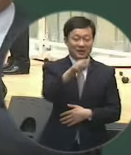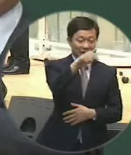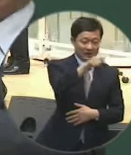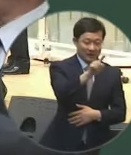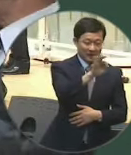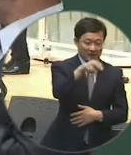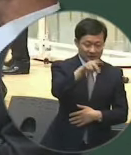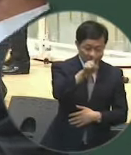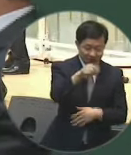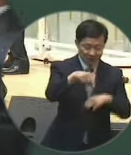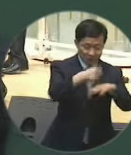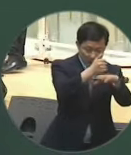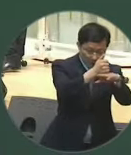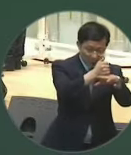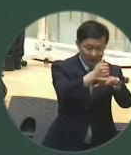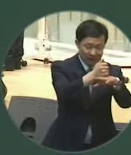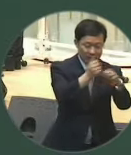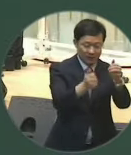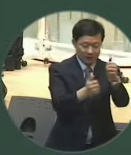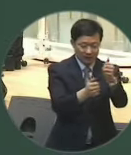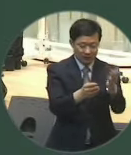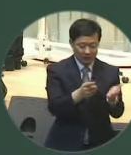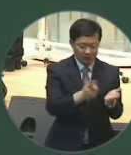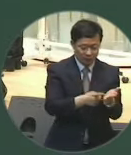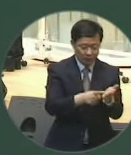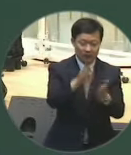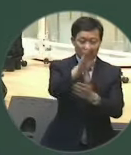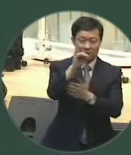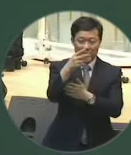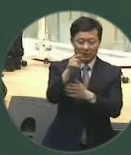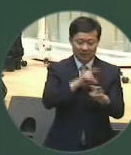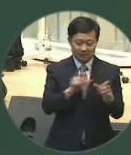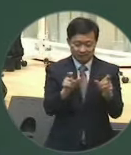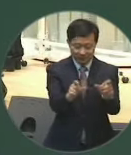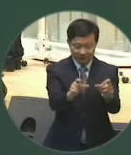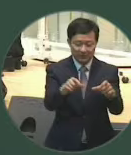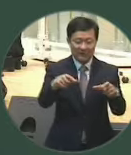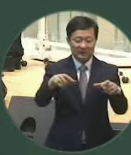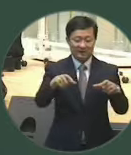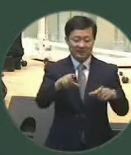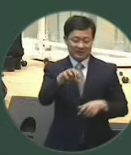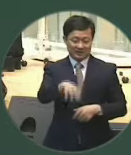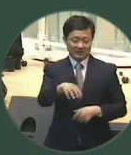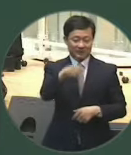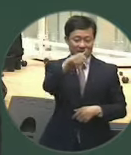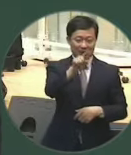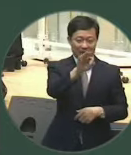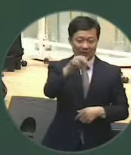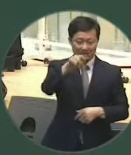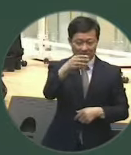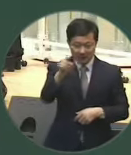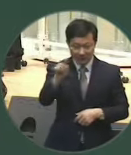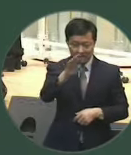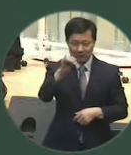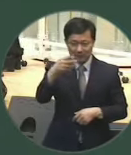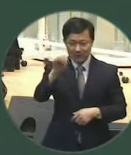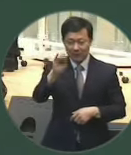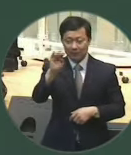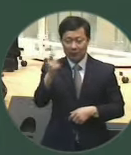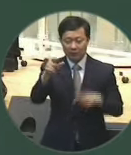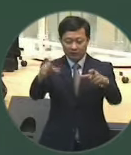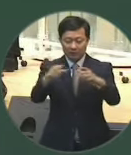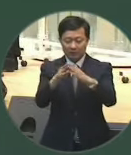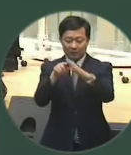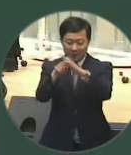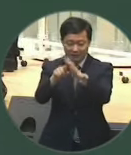가이사 왕과 빌립 왕의 이름을 합친 가이사라 빌립보에서 도착했을 때 질문하셨습니다.